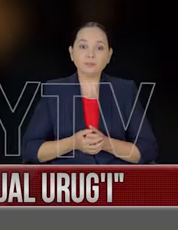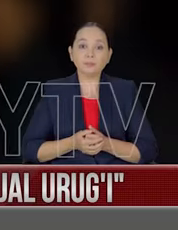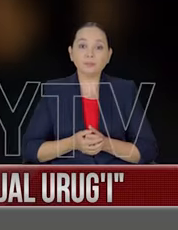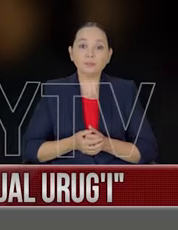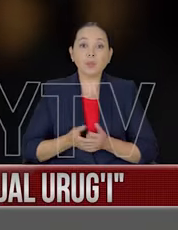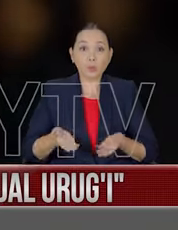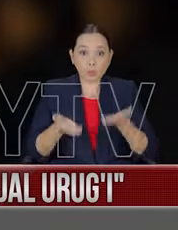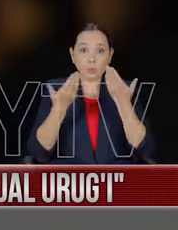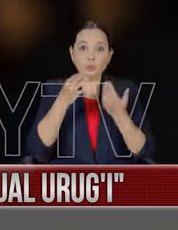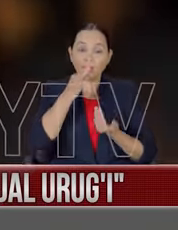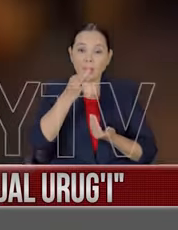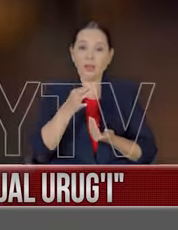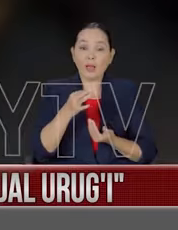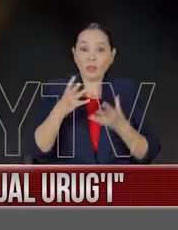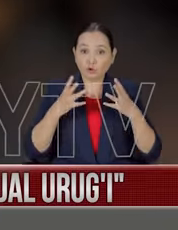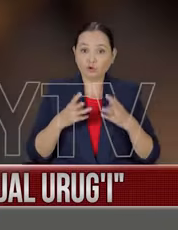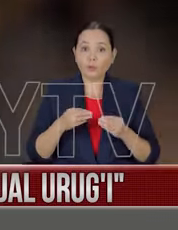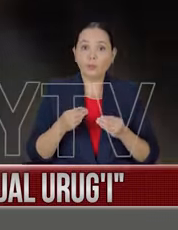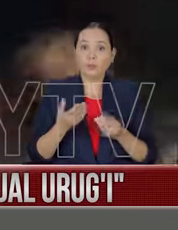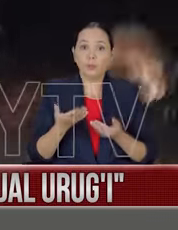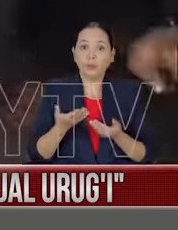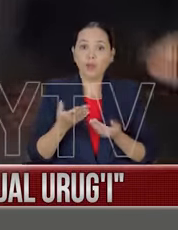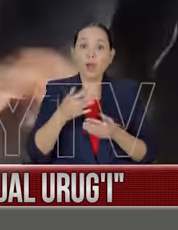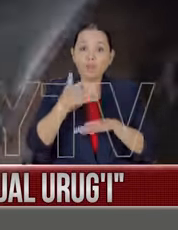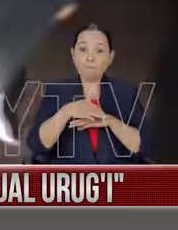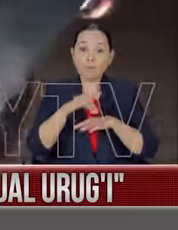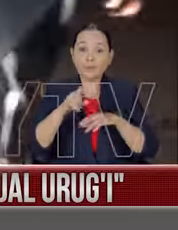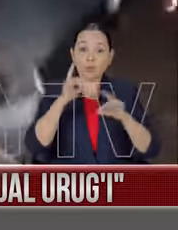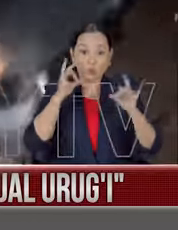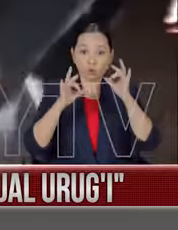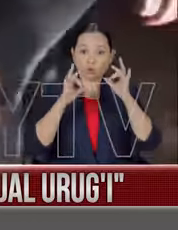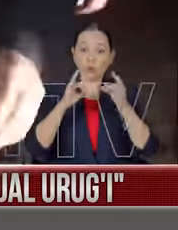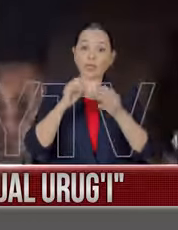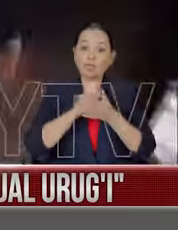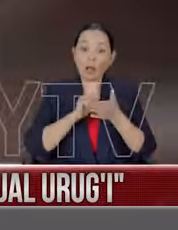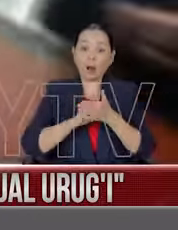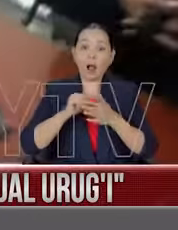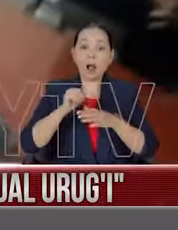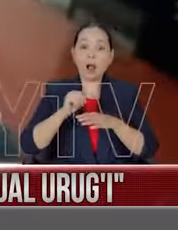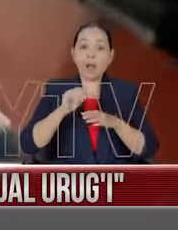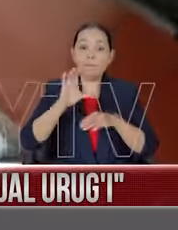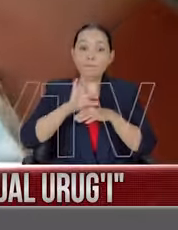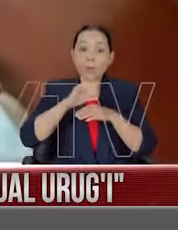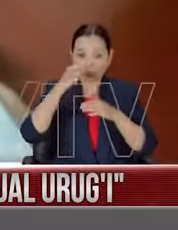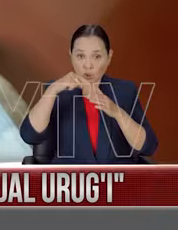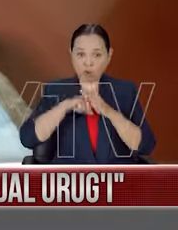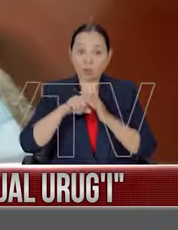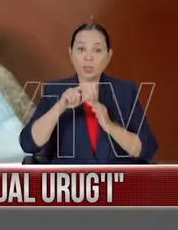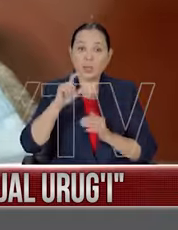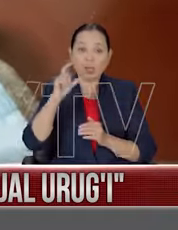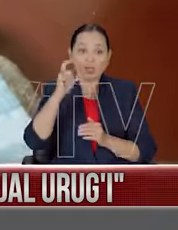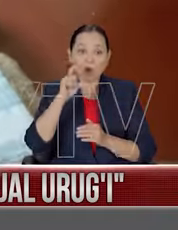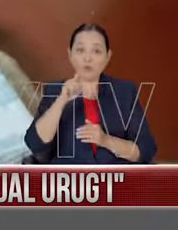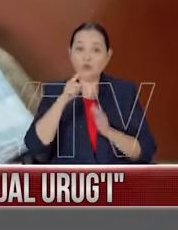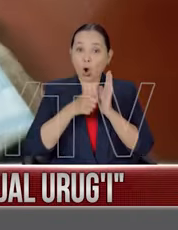Ne turdiyapman men senga? Jim tur. Manzildagi shovqinning bosh sababchisi banka ichiga joylangan giyohvandlik